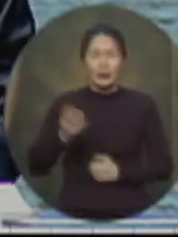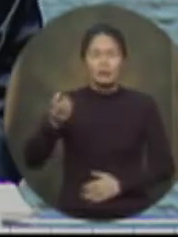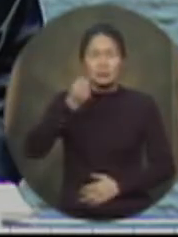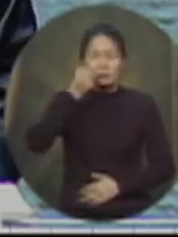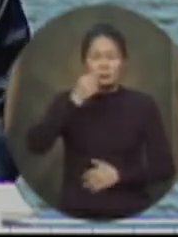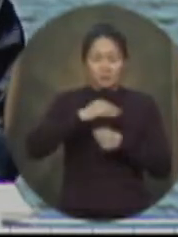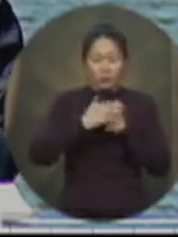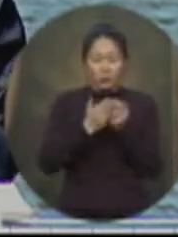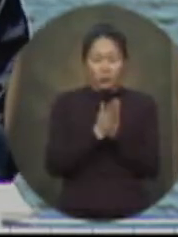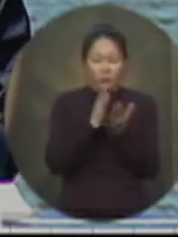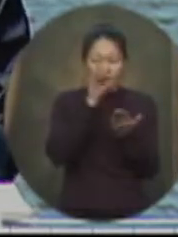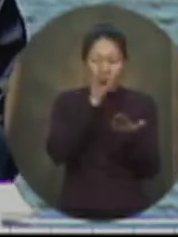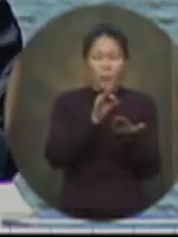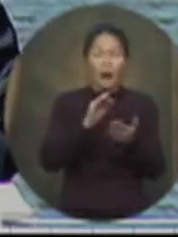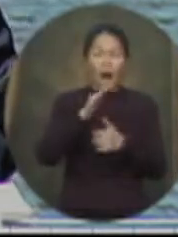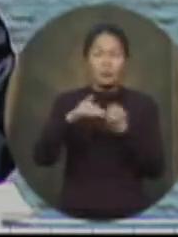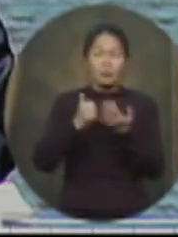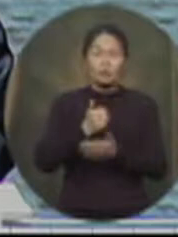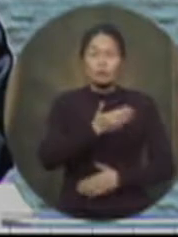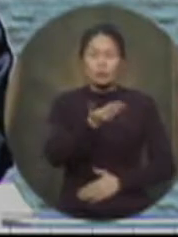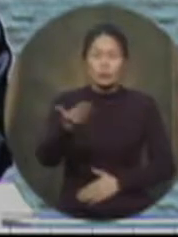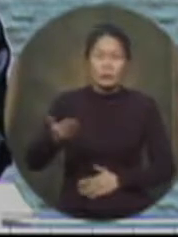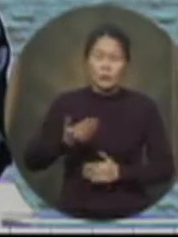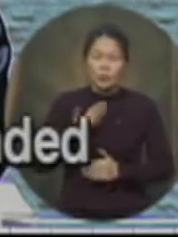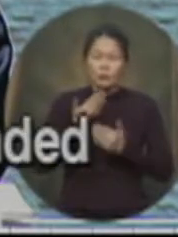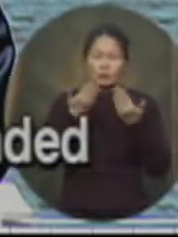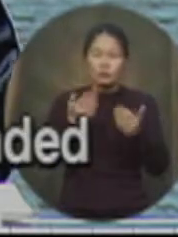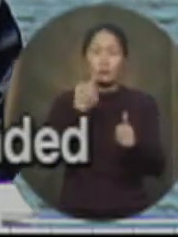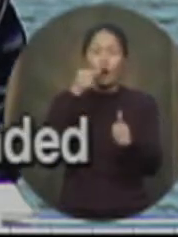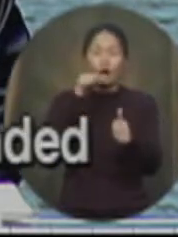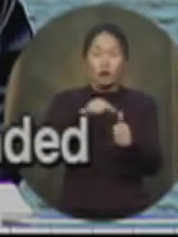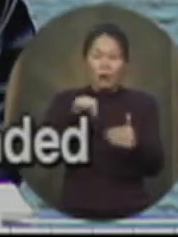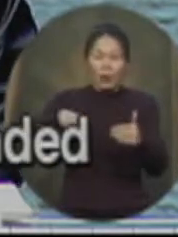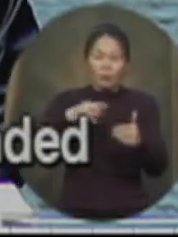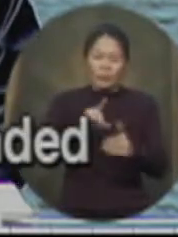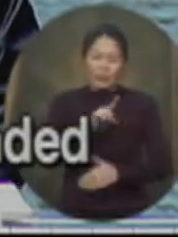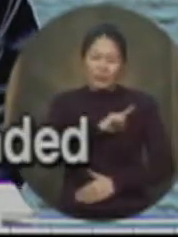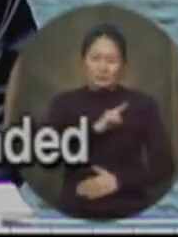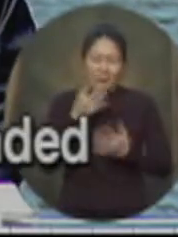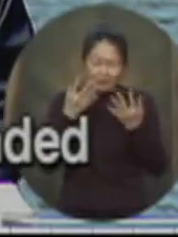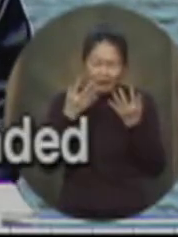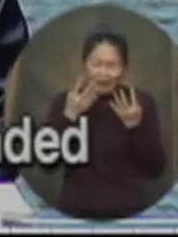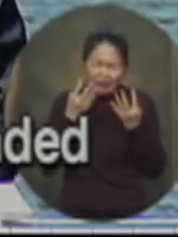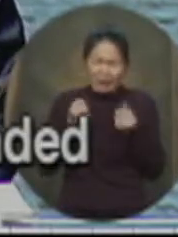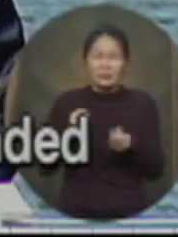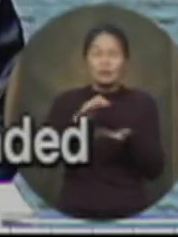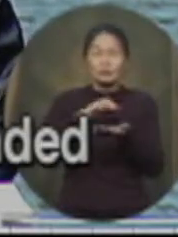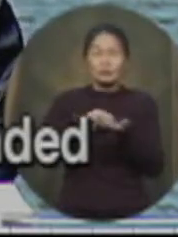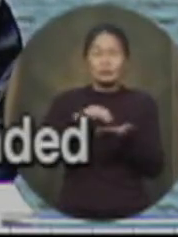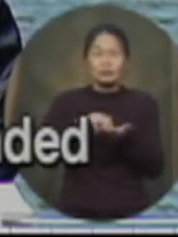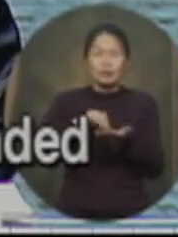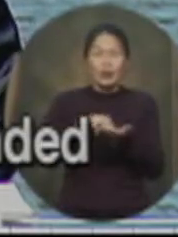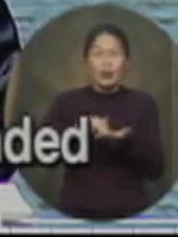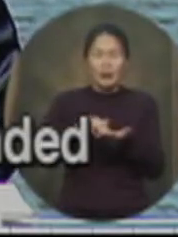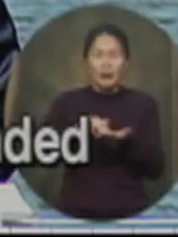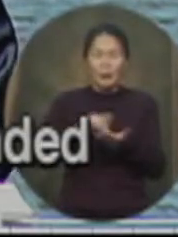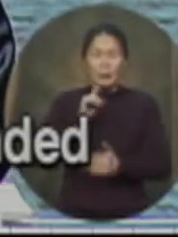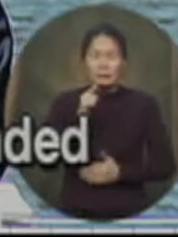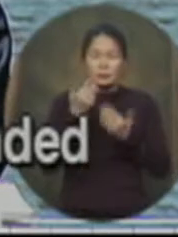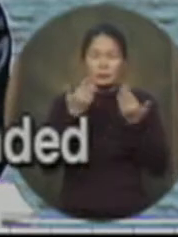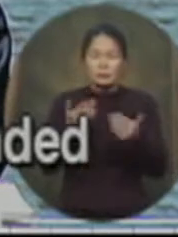보면 하나님께서 우리에게 주시는 명령 중에 가장 많은 햇수로 말씀하신 00 이